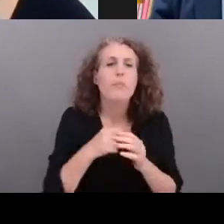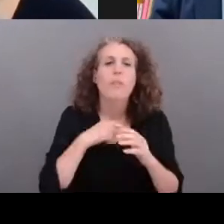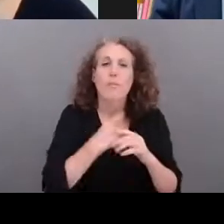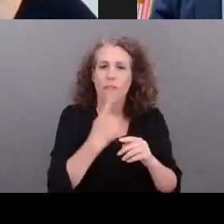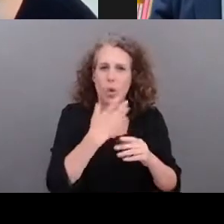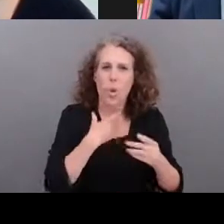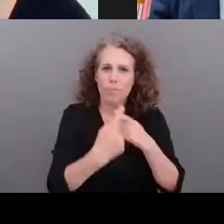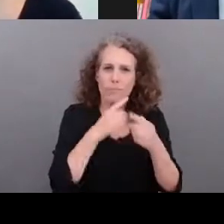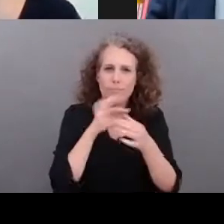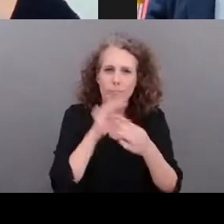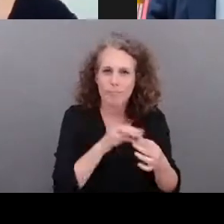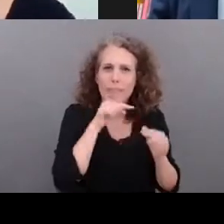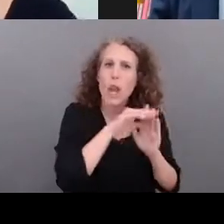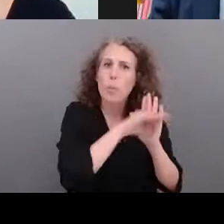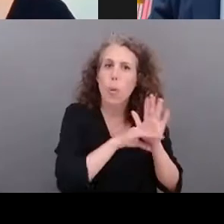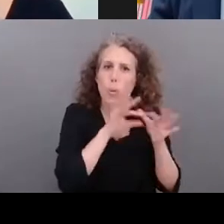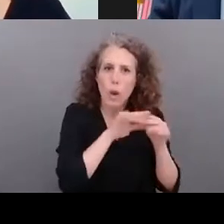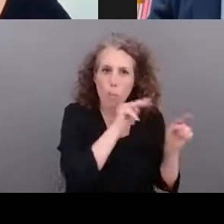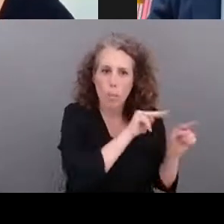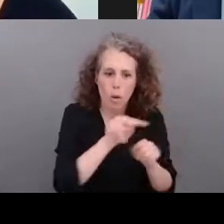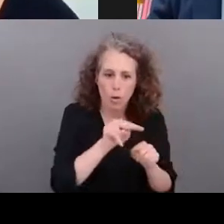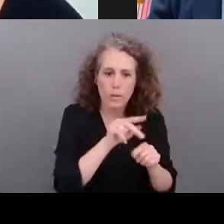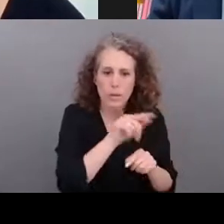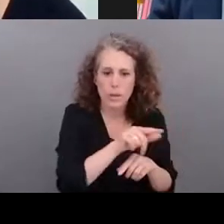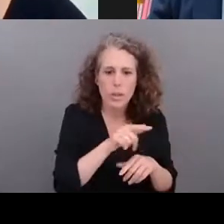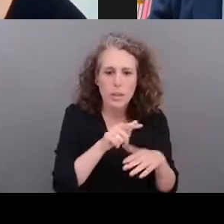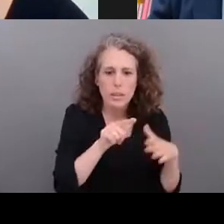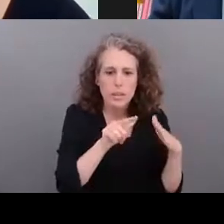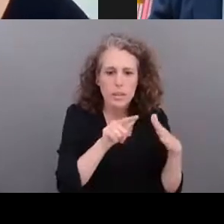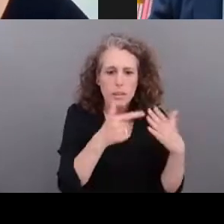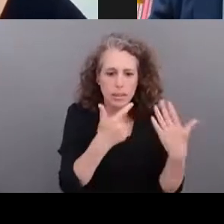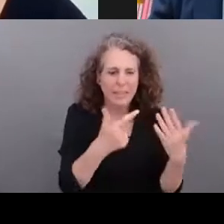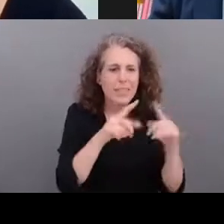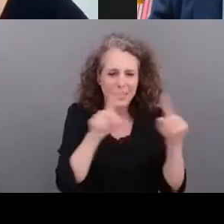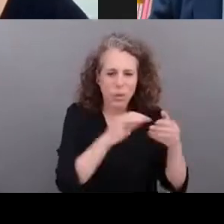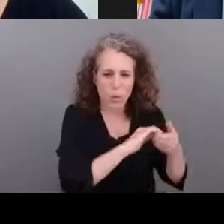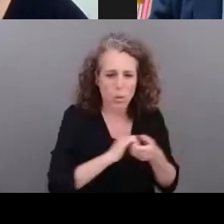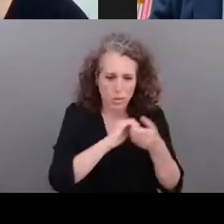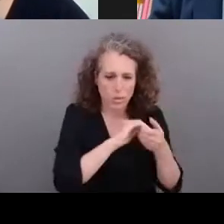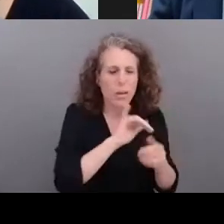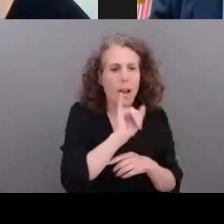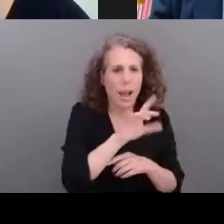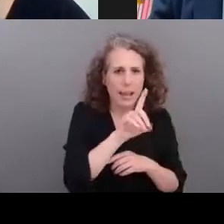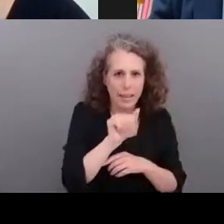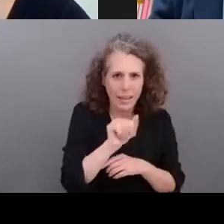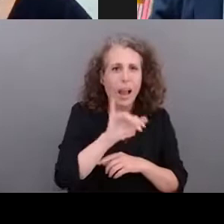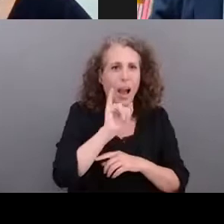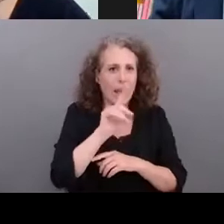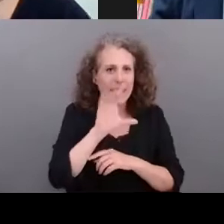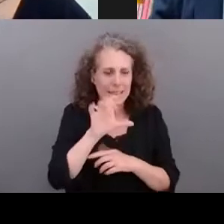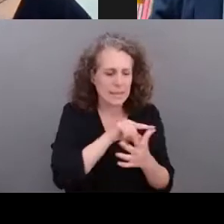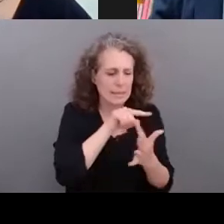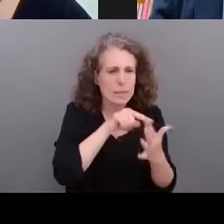chronologiquement avec la partie moniteur. Alors, c'est une initiative qui a été lancée par 17 organisations, y compris l'IDEA